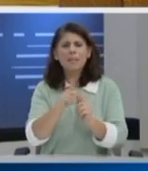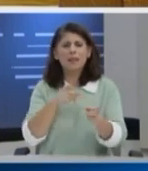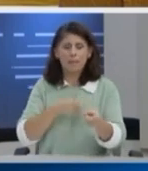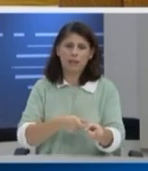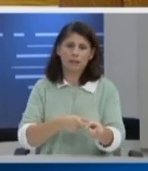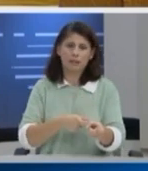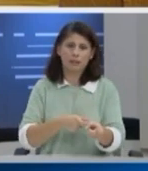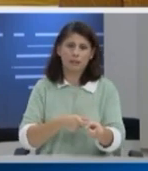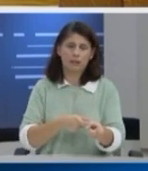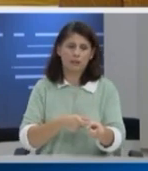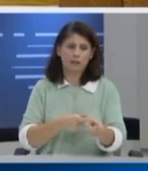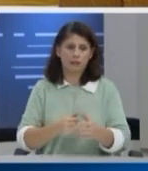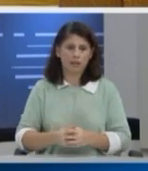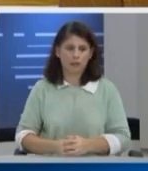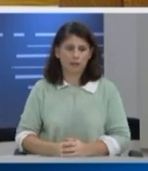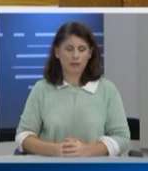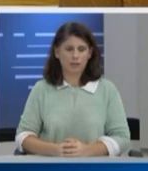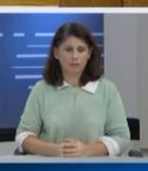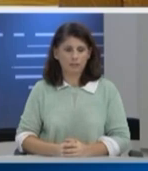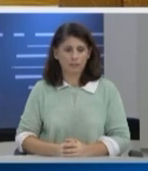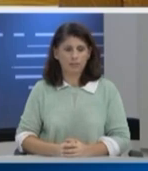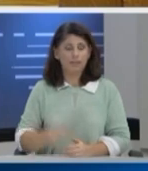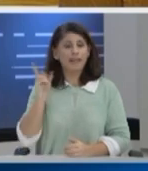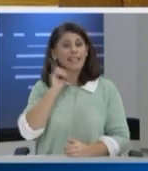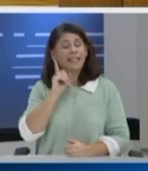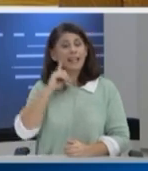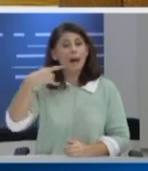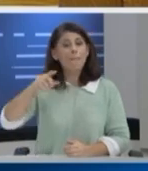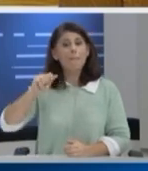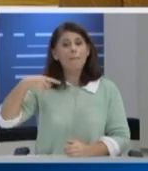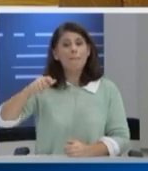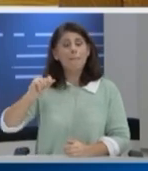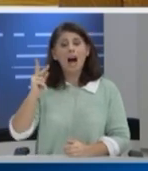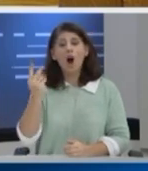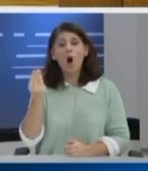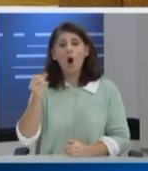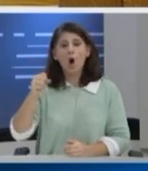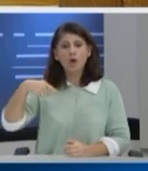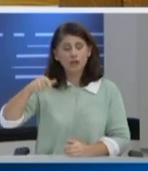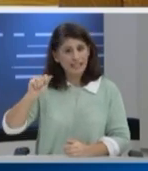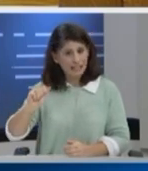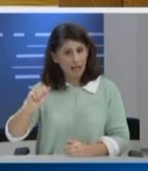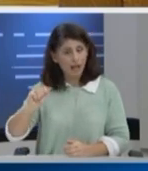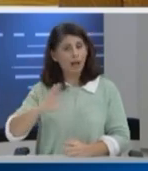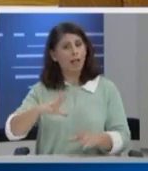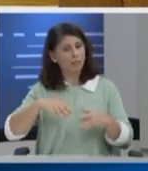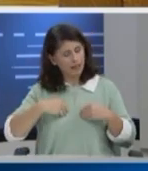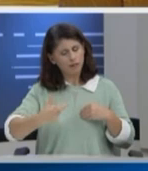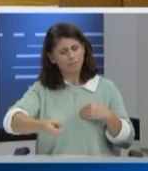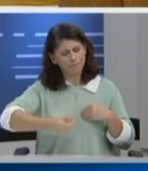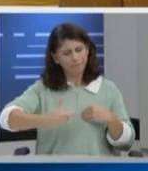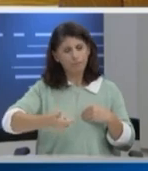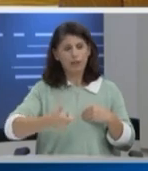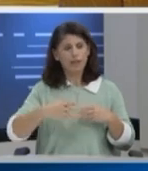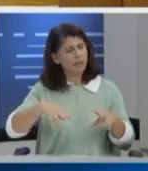μηνύματα απειλητικά. Η κυρία Παπακώστα ήρθε χθες να με ενημερώσει ότι δέχθηκε και